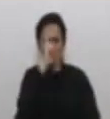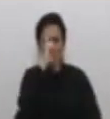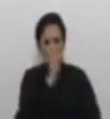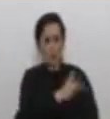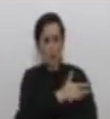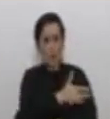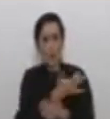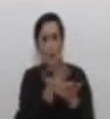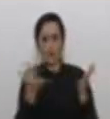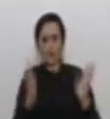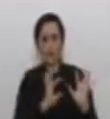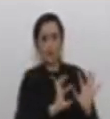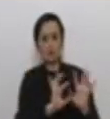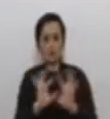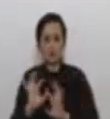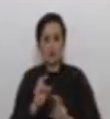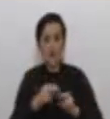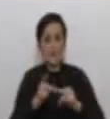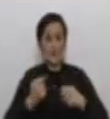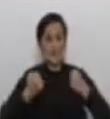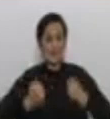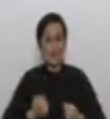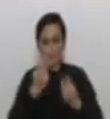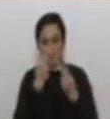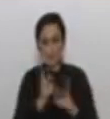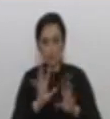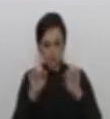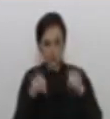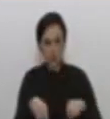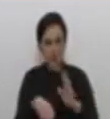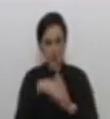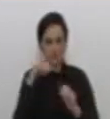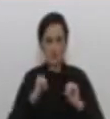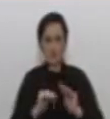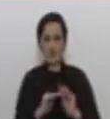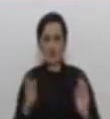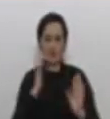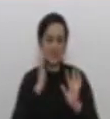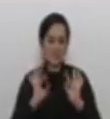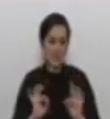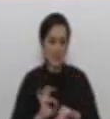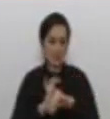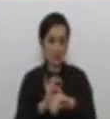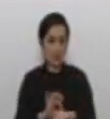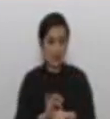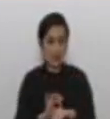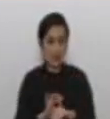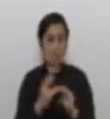რომლებმაც უზრუნველყვეს, რომ ამ დაძაბულობის მიუხედავად შეძლეს არჩევნების შვიდად და სამართლიანად ჩატარება.